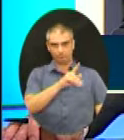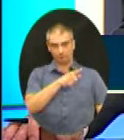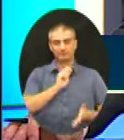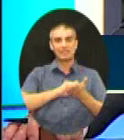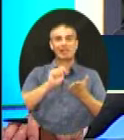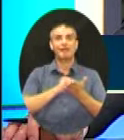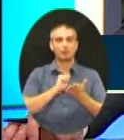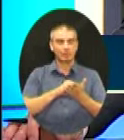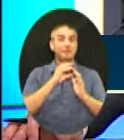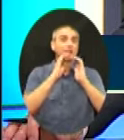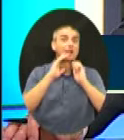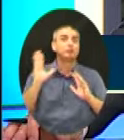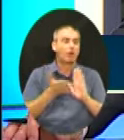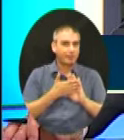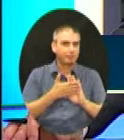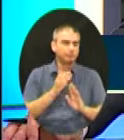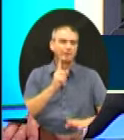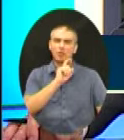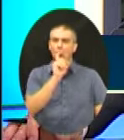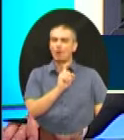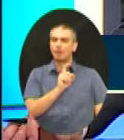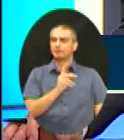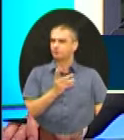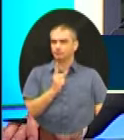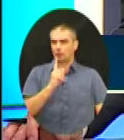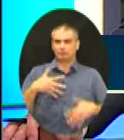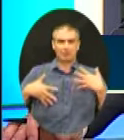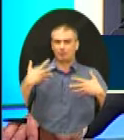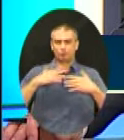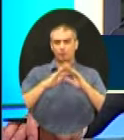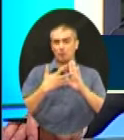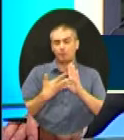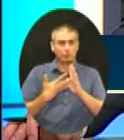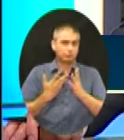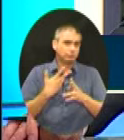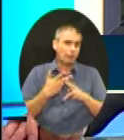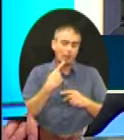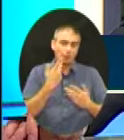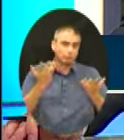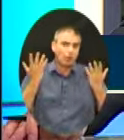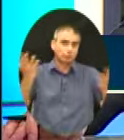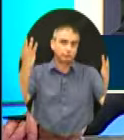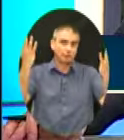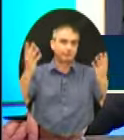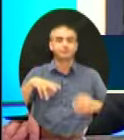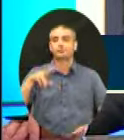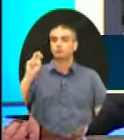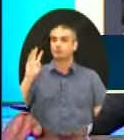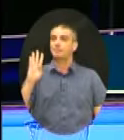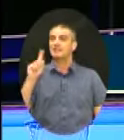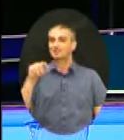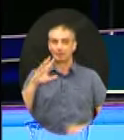העיתונאים והתקשורת אבל אולי לא צריך להתרגש מכל הביקורת הזאת פשוט להגיד אז מה אוזי בנזימן